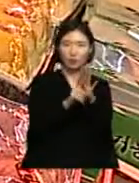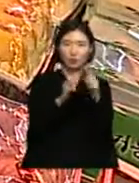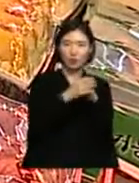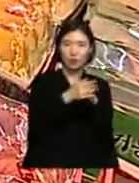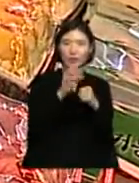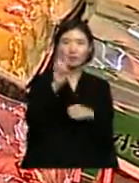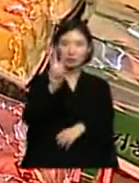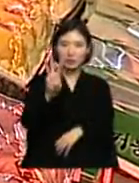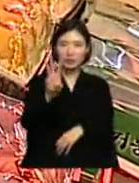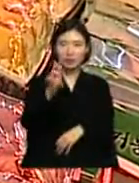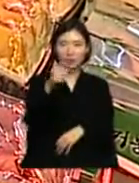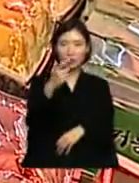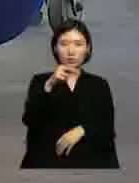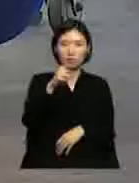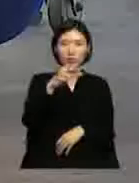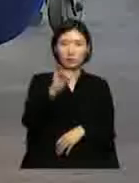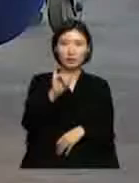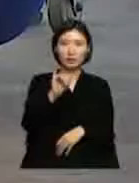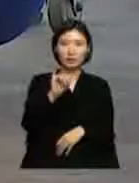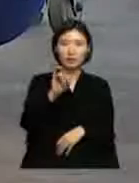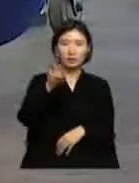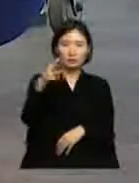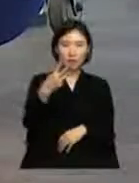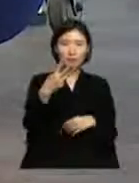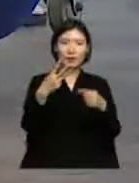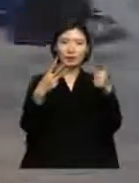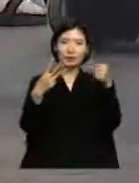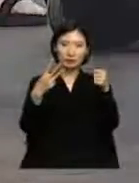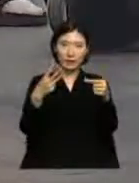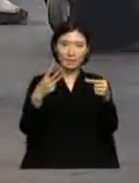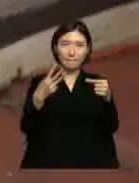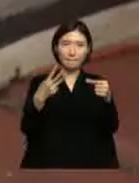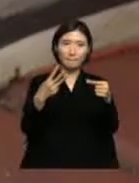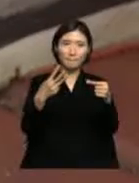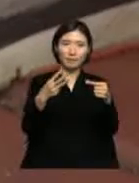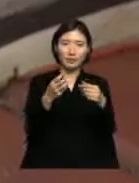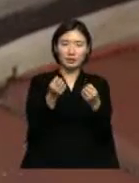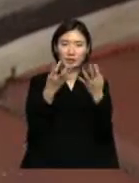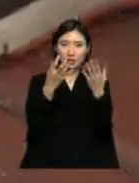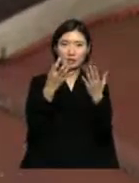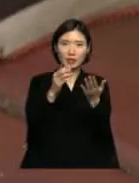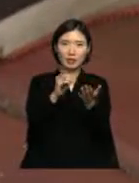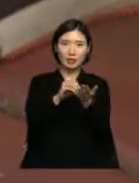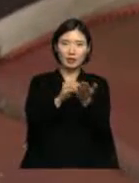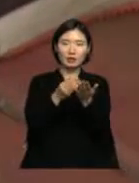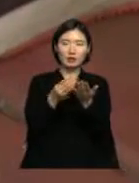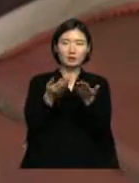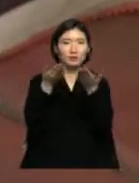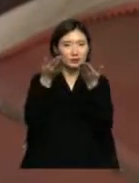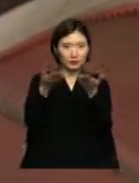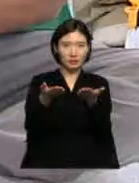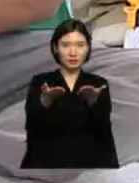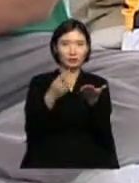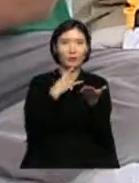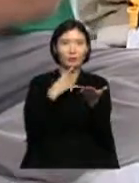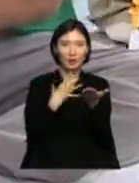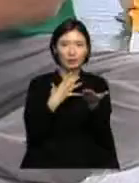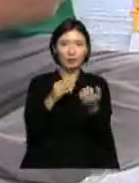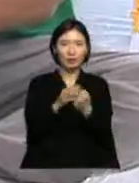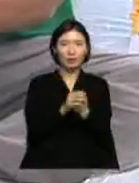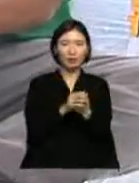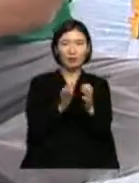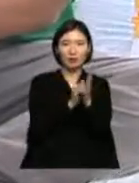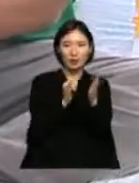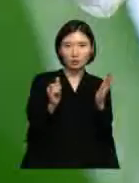3개, 고사리도 300g 값을 적용한 것으로 차례상에 올라가는 음식만 셈한 것입니다. 가족이나